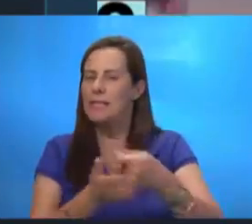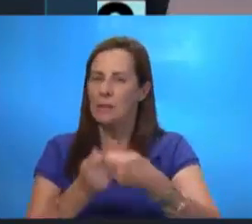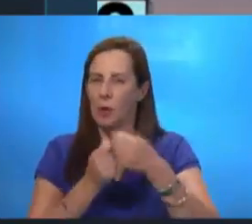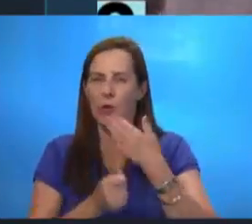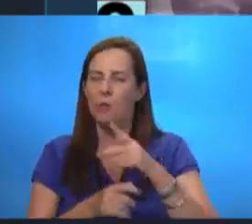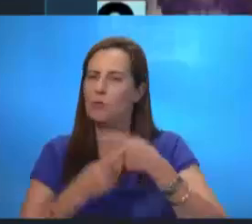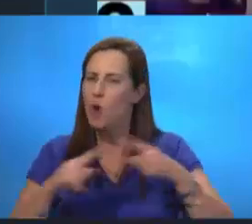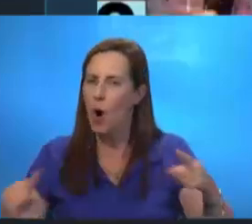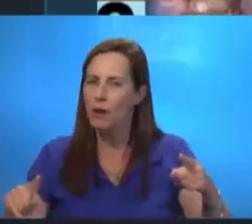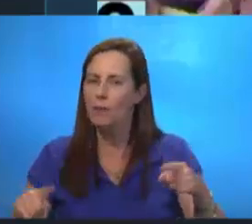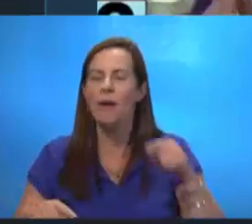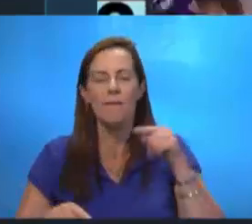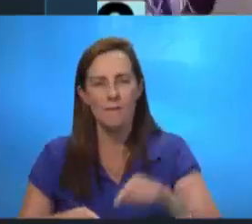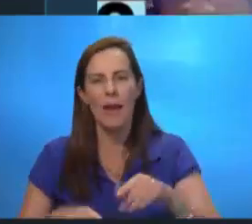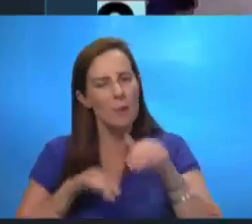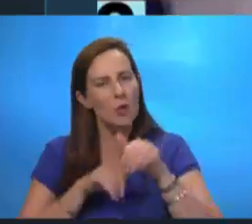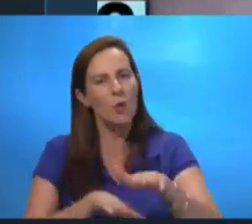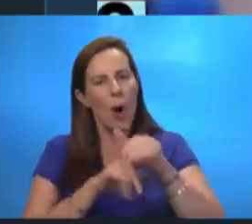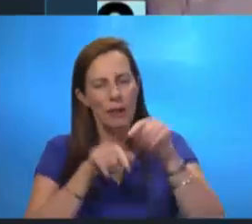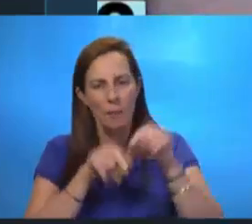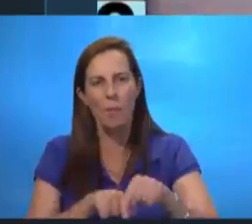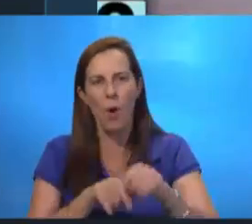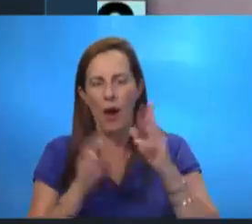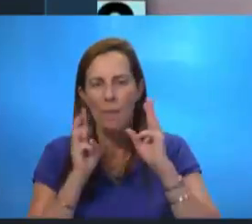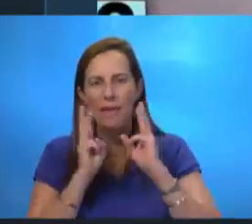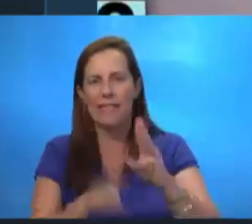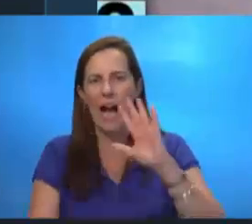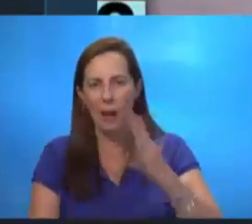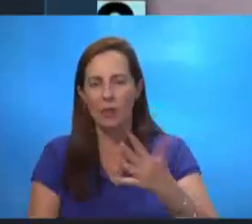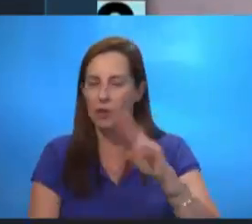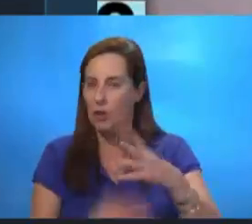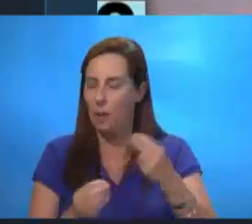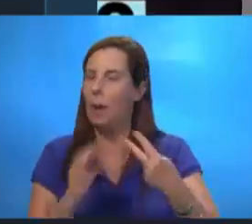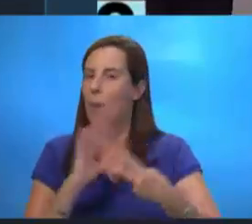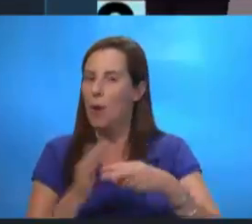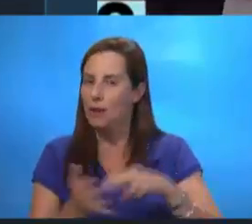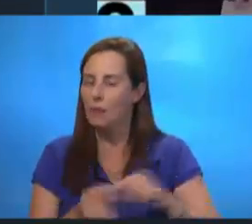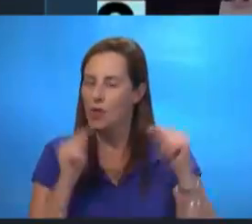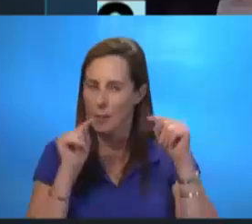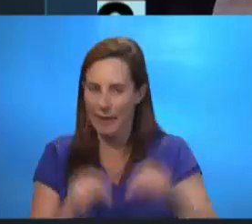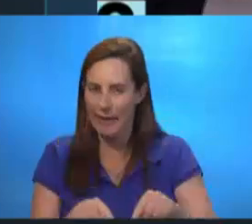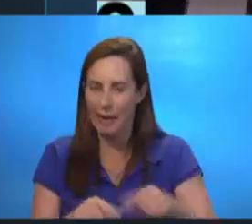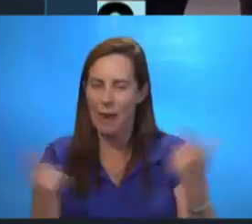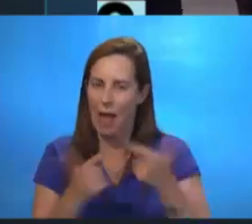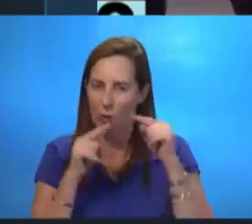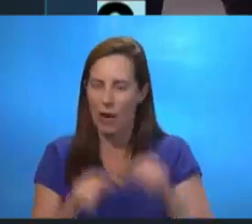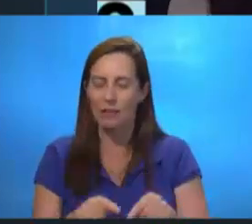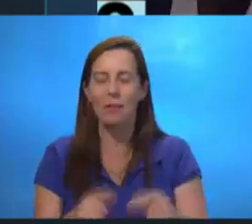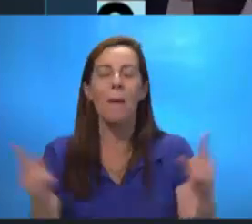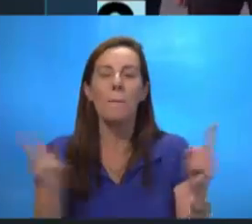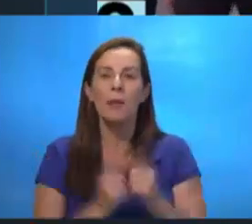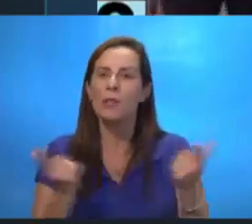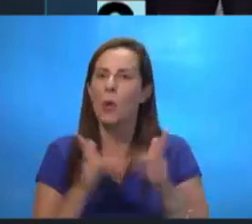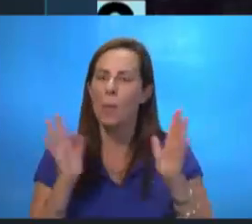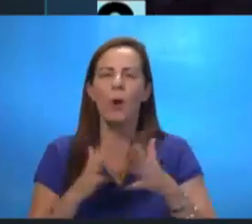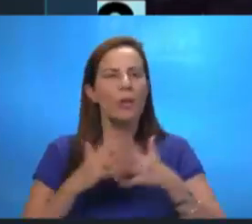שונים, והם צועדים כאן על הסדרה החמישית. יש גם הרבה פוליטיקאים שמגיעים לאירוע הזה. בקיצור, אירוע מאוד